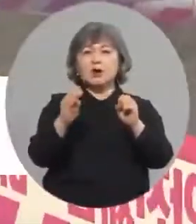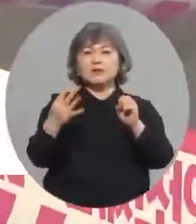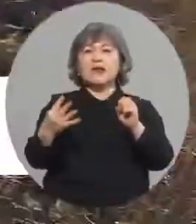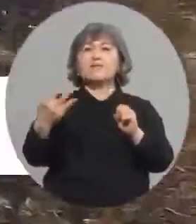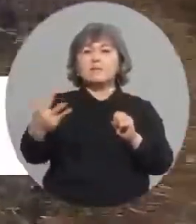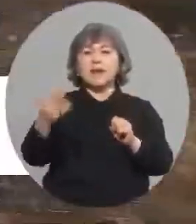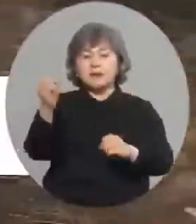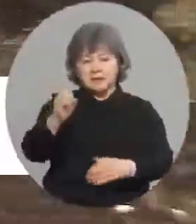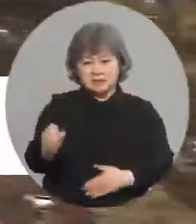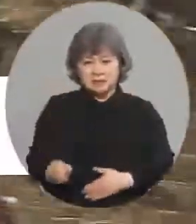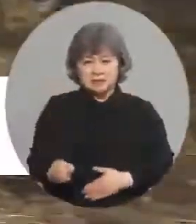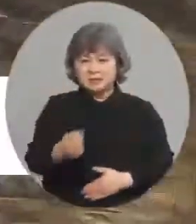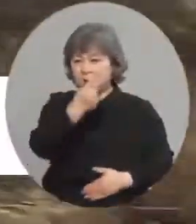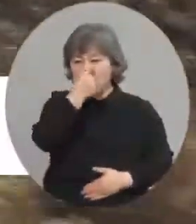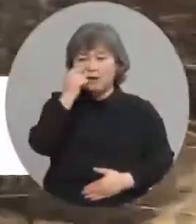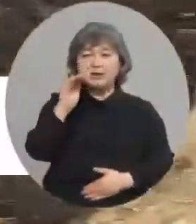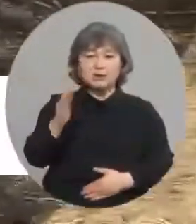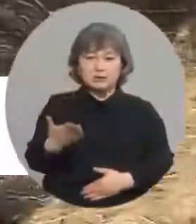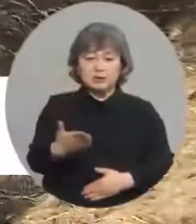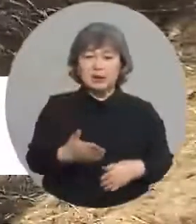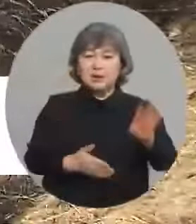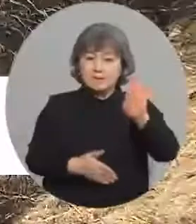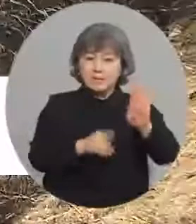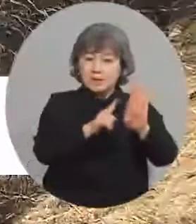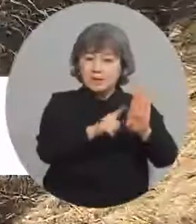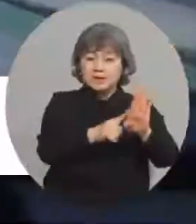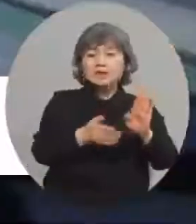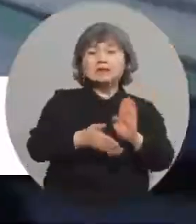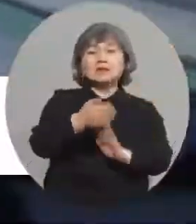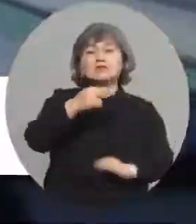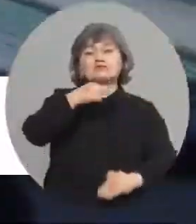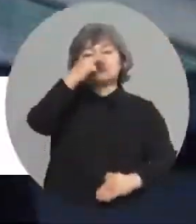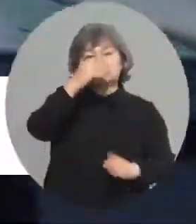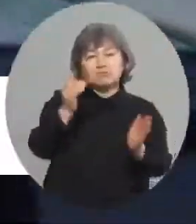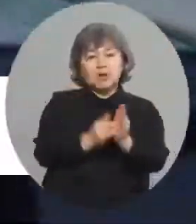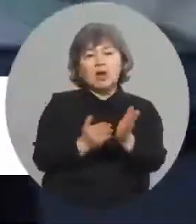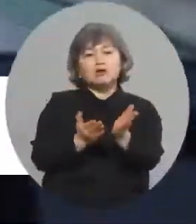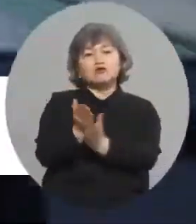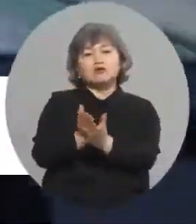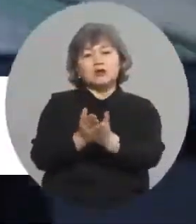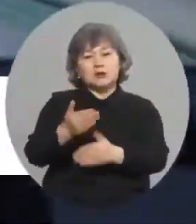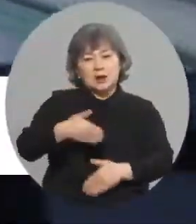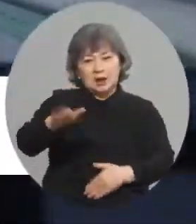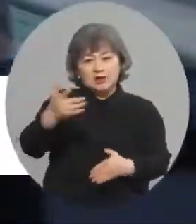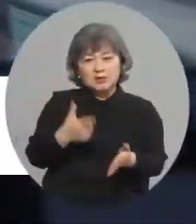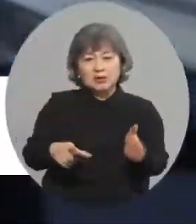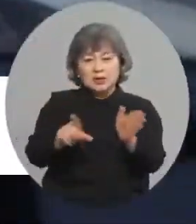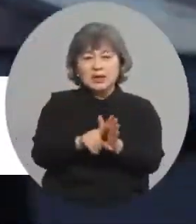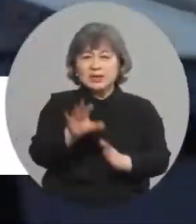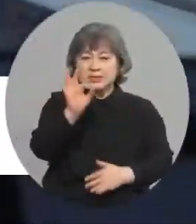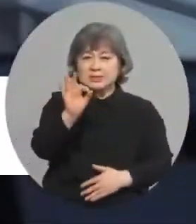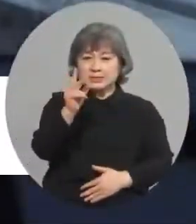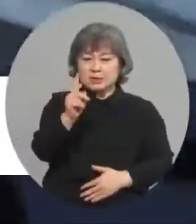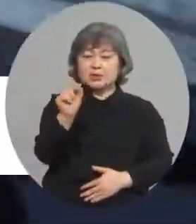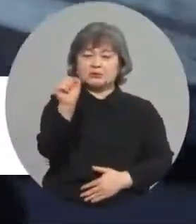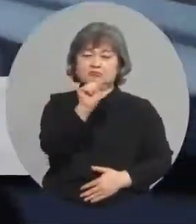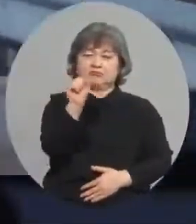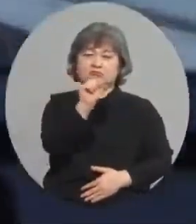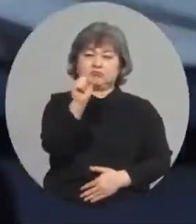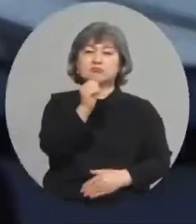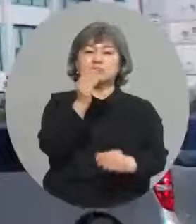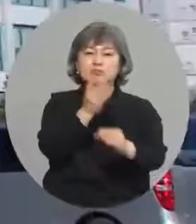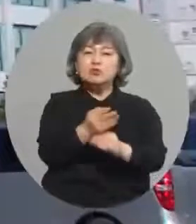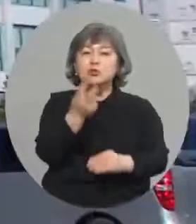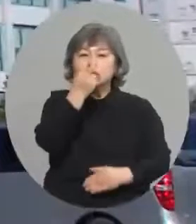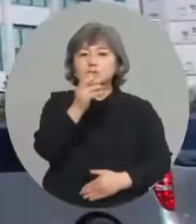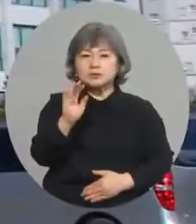0.048%였던 것으로 확인됐습니다. B씨는 시내에서 술을 마신 뒤 군산으로 향하기 위해 10km가량 운전한 것으로